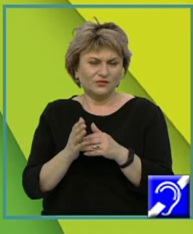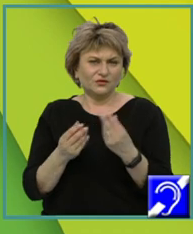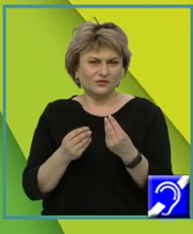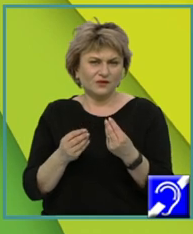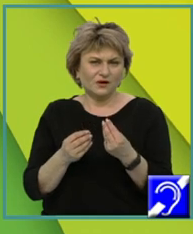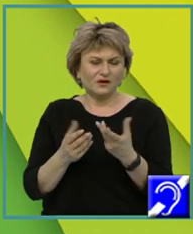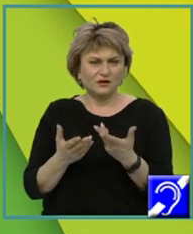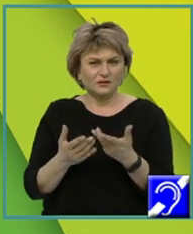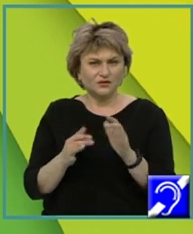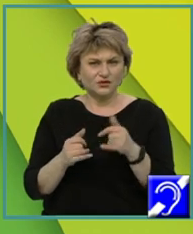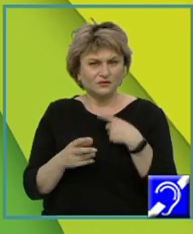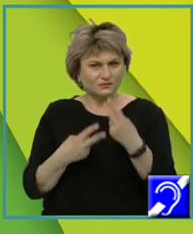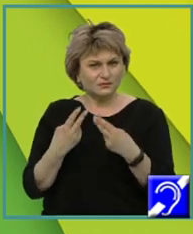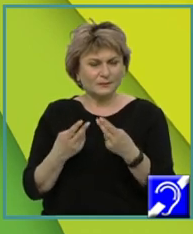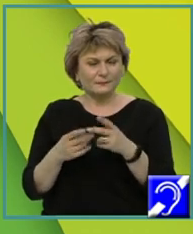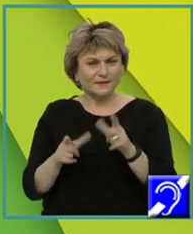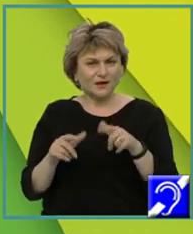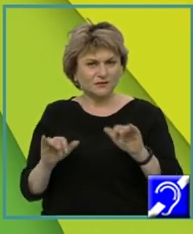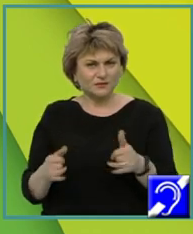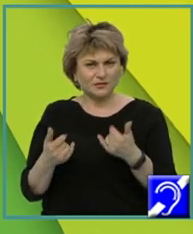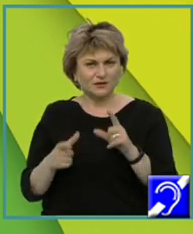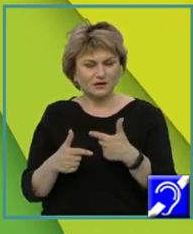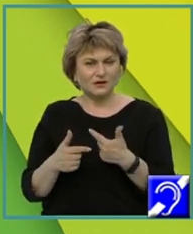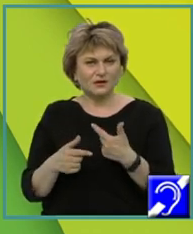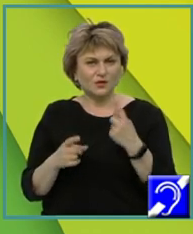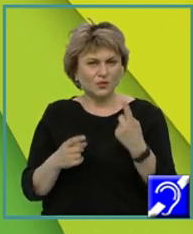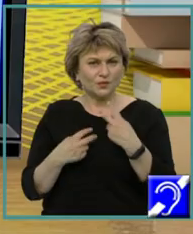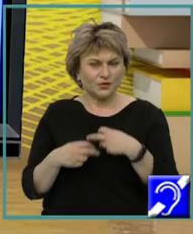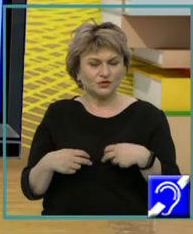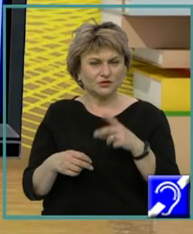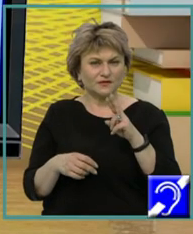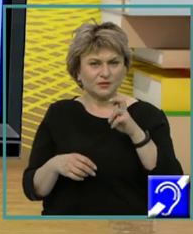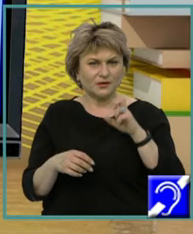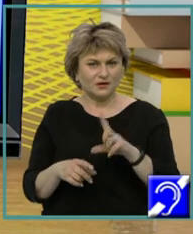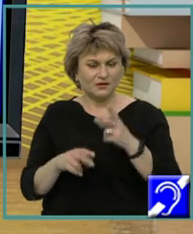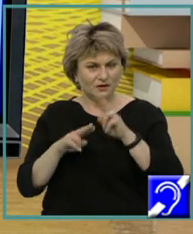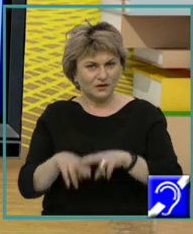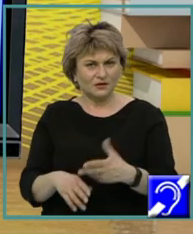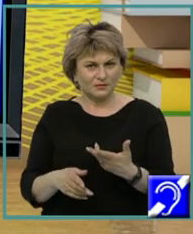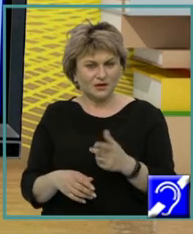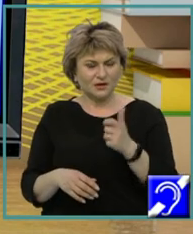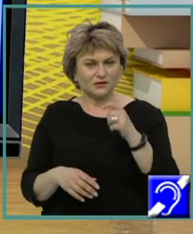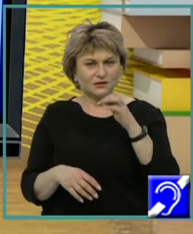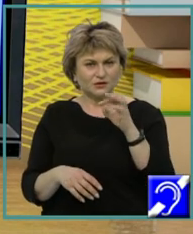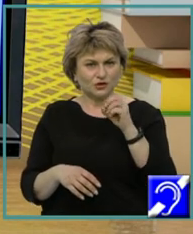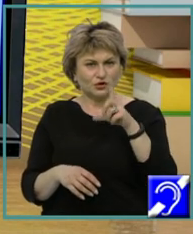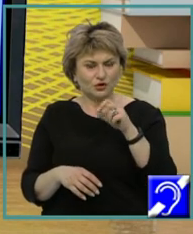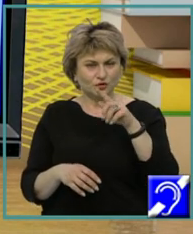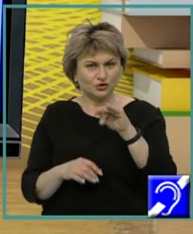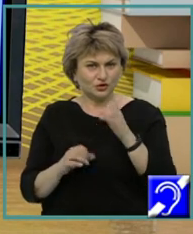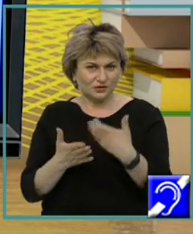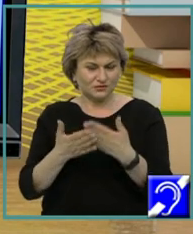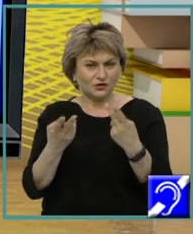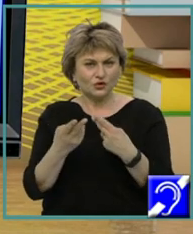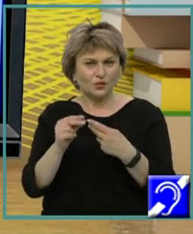amănunțită Povestește net la întâmplare ca întru un proces verbal au rămas antologice aceste două